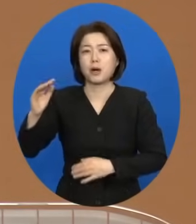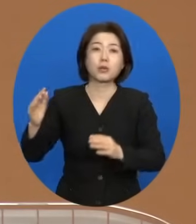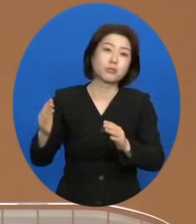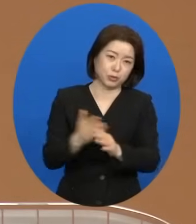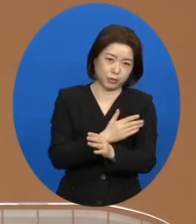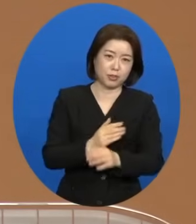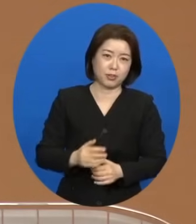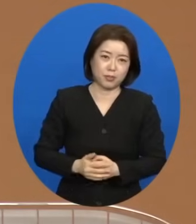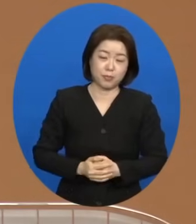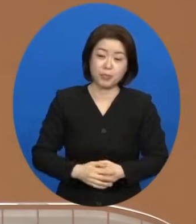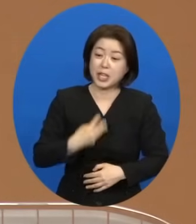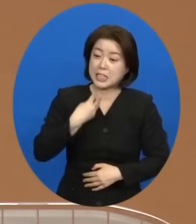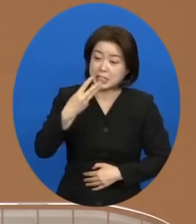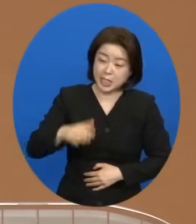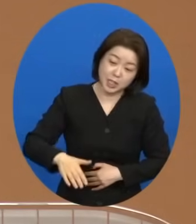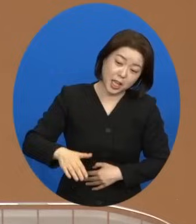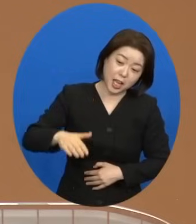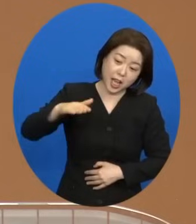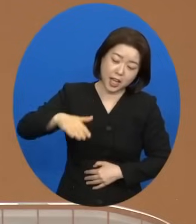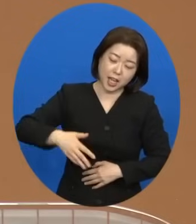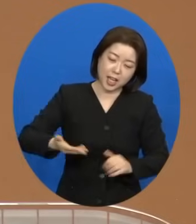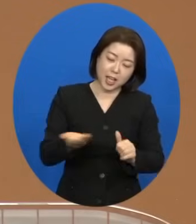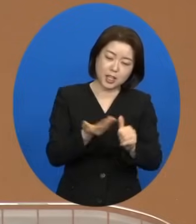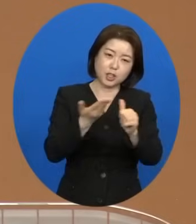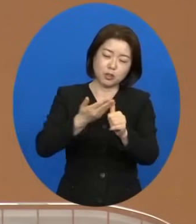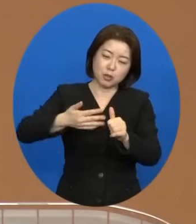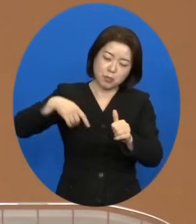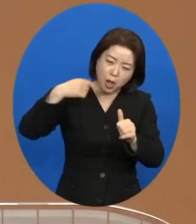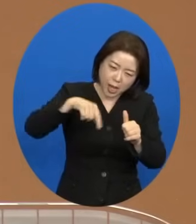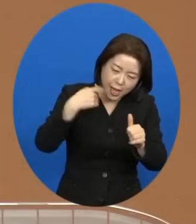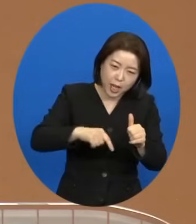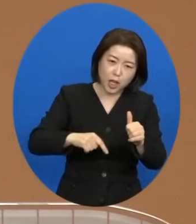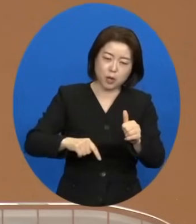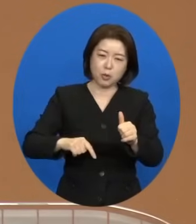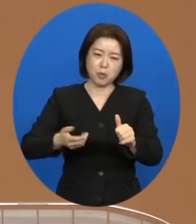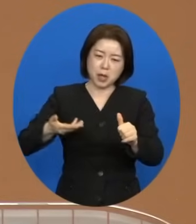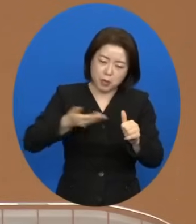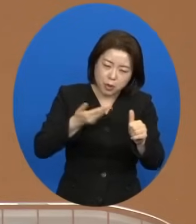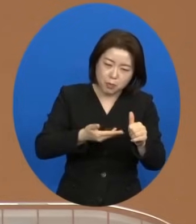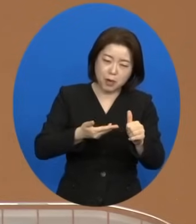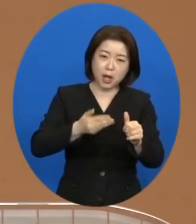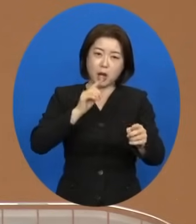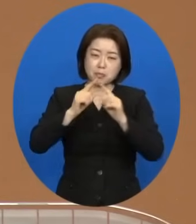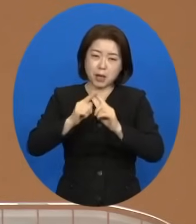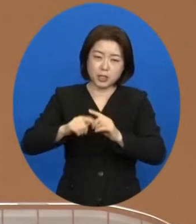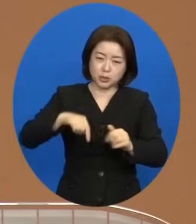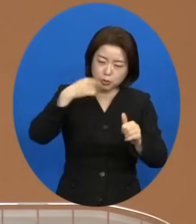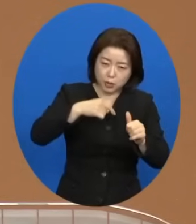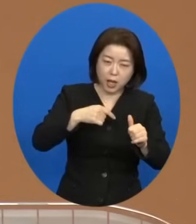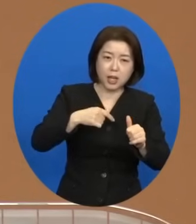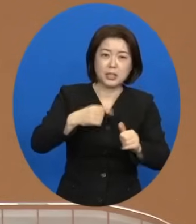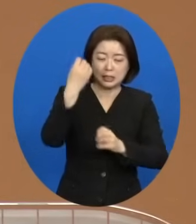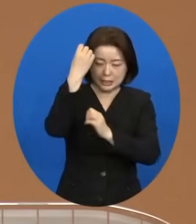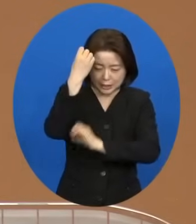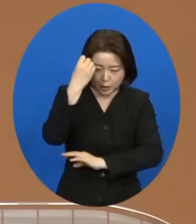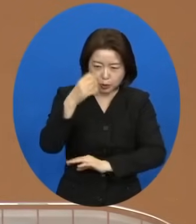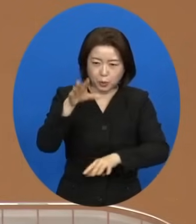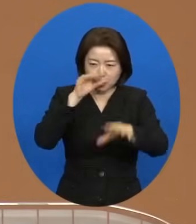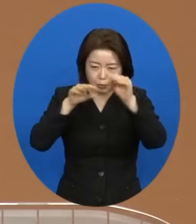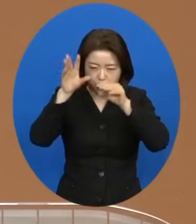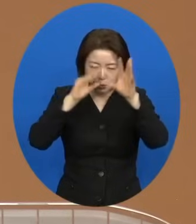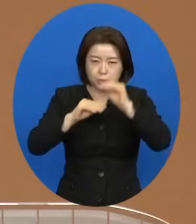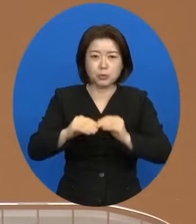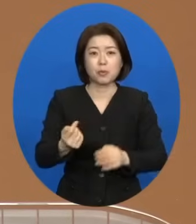때까지 그 아이를 양육하며 기도하며 말씀 그 아를 키우면서 그 기초를 쌓게 된 거예요 제가